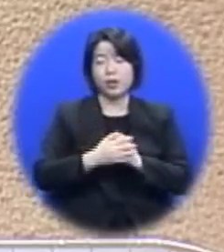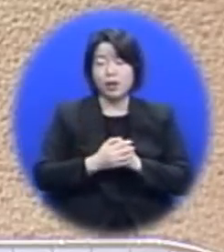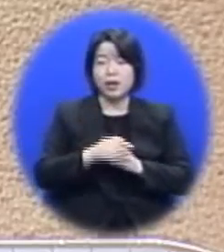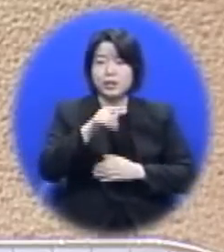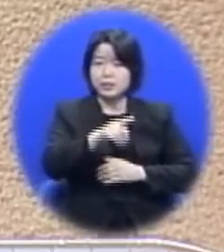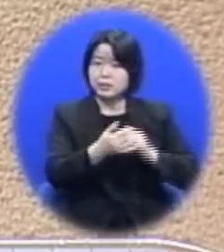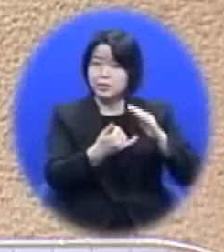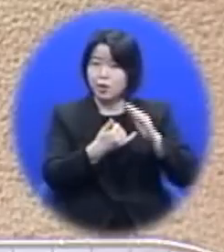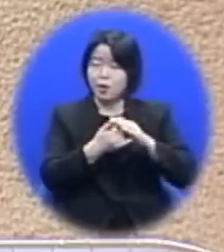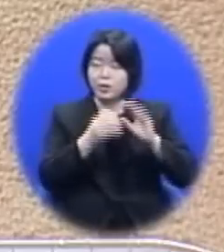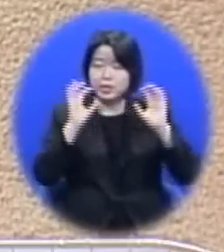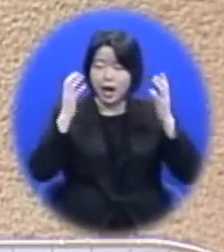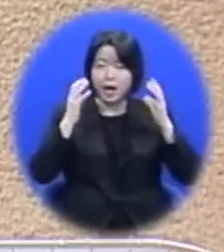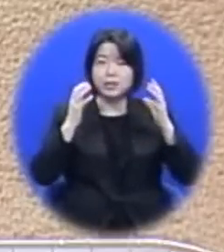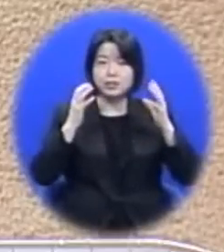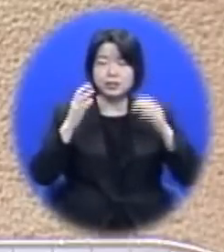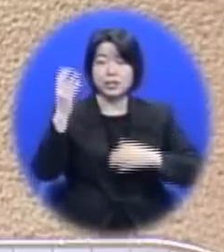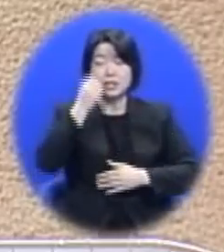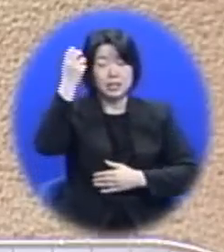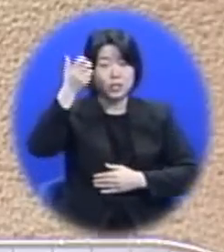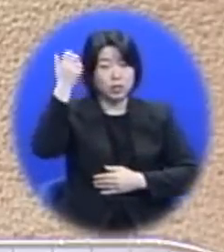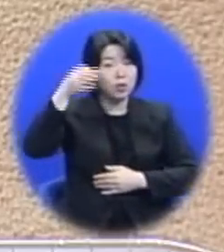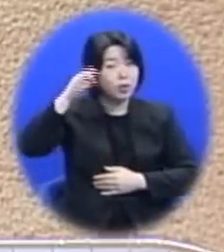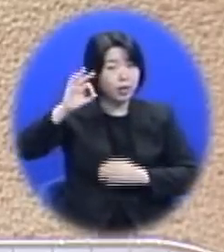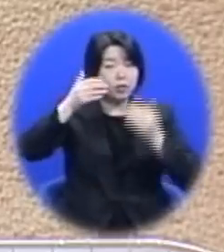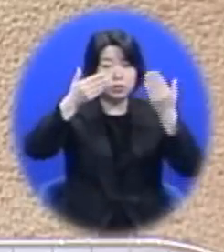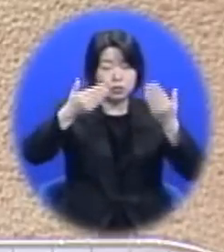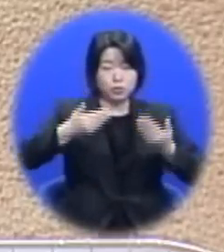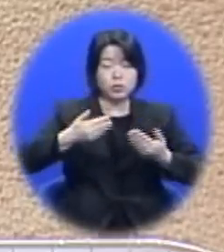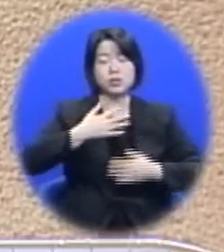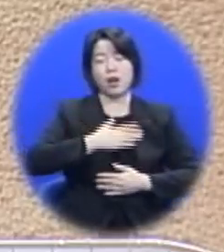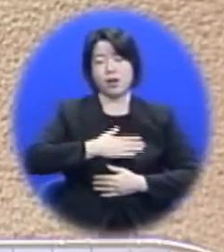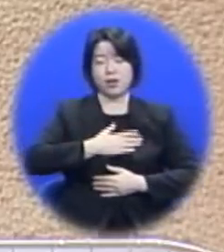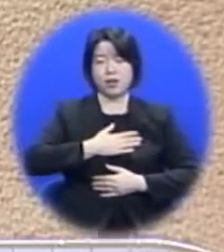아이들이 성령께서 깨우쳐 주시니까 아는 거죠.